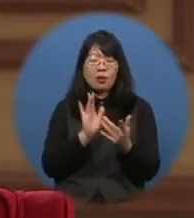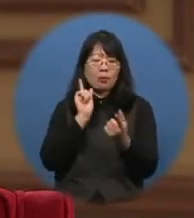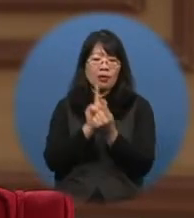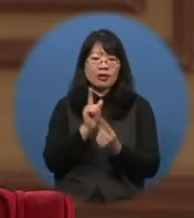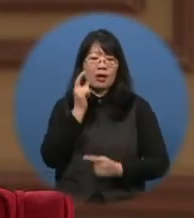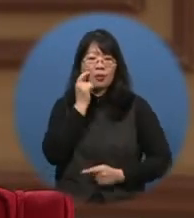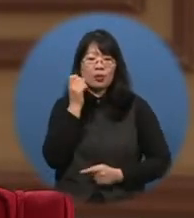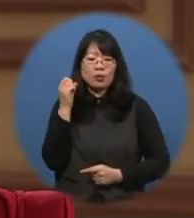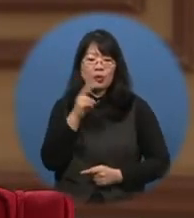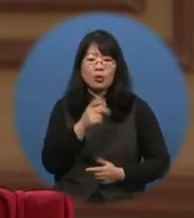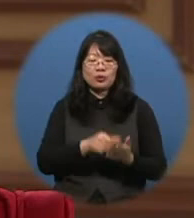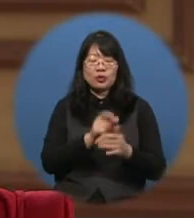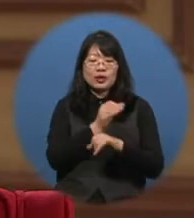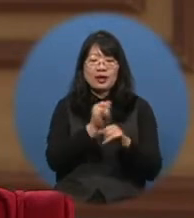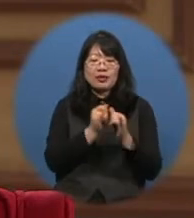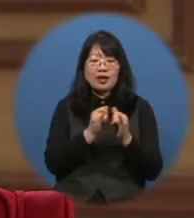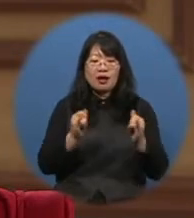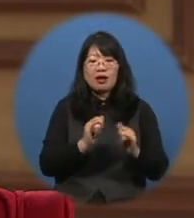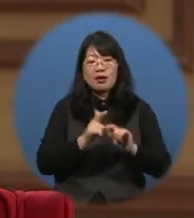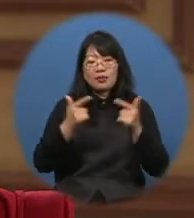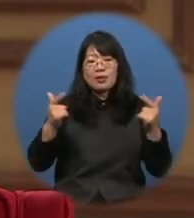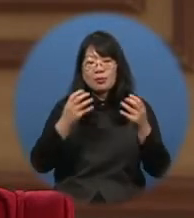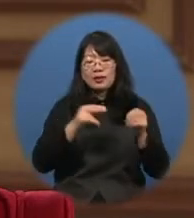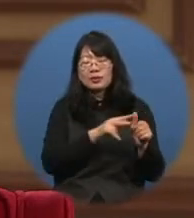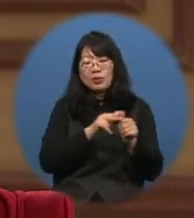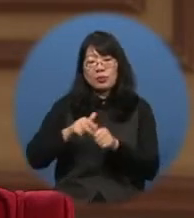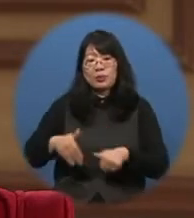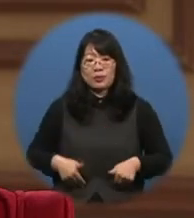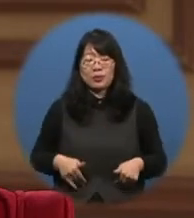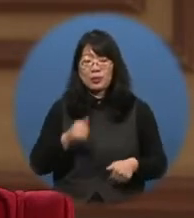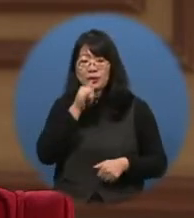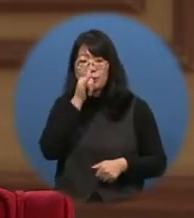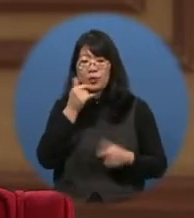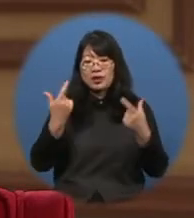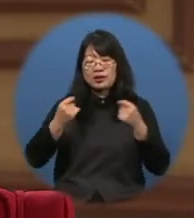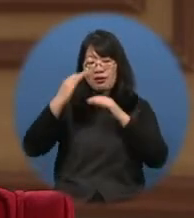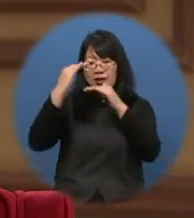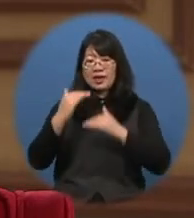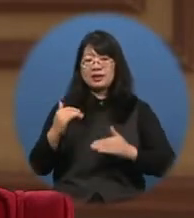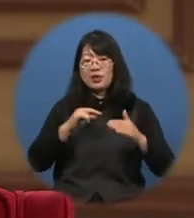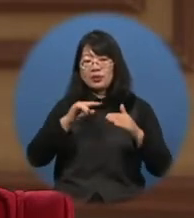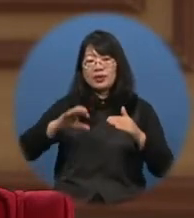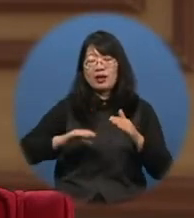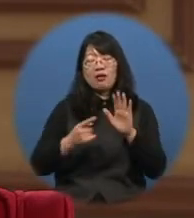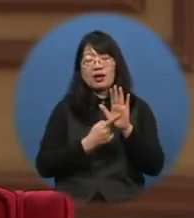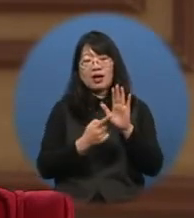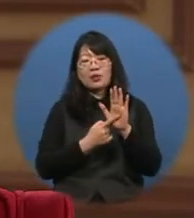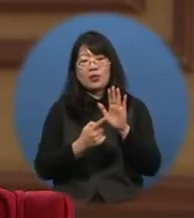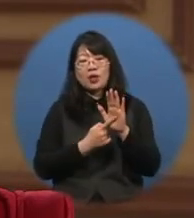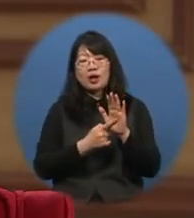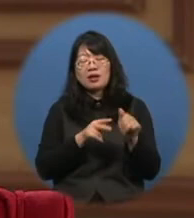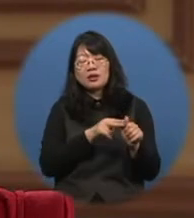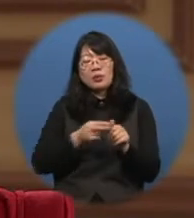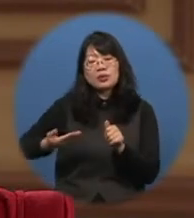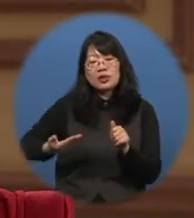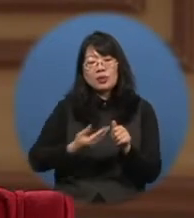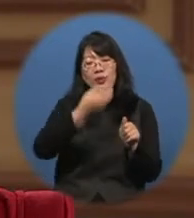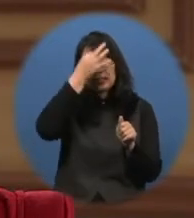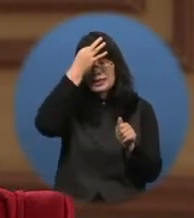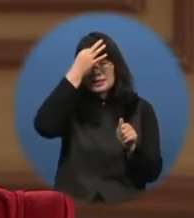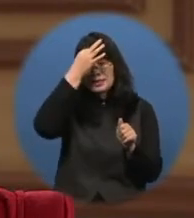수가 없고 또 소비자들도 많은 정보를 필요하고 그런 과정에서 광고가 정보 제공